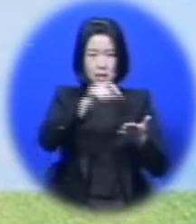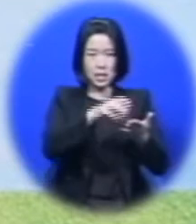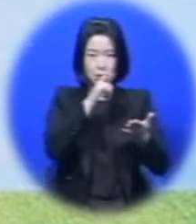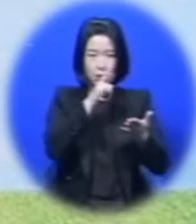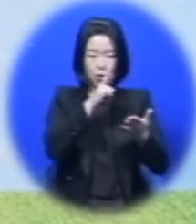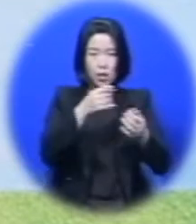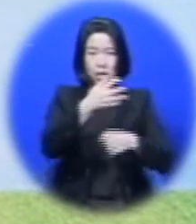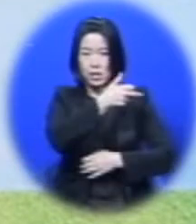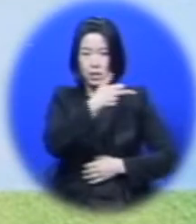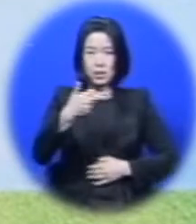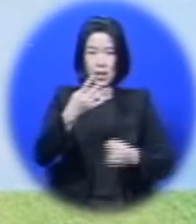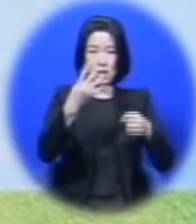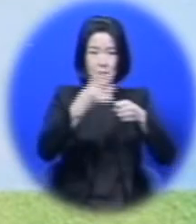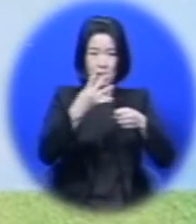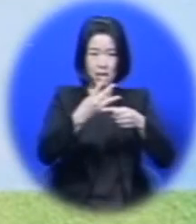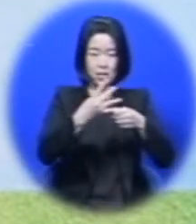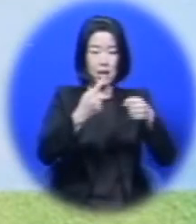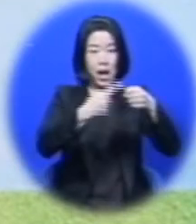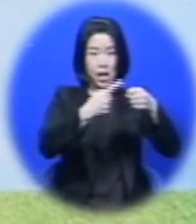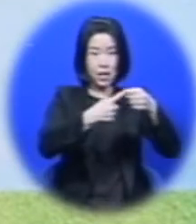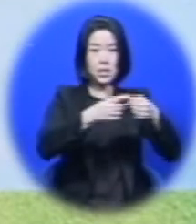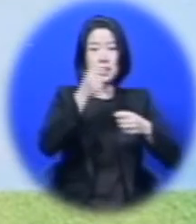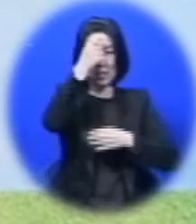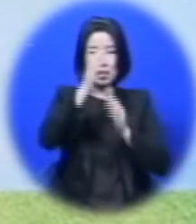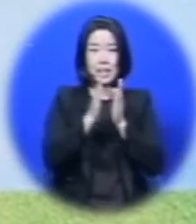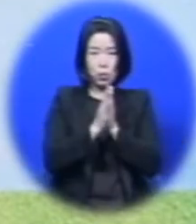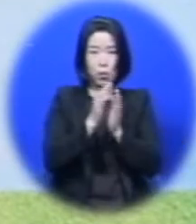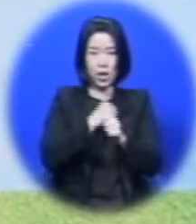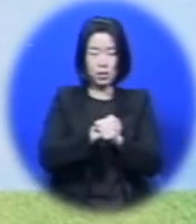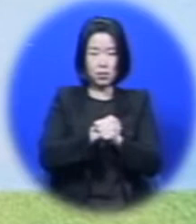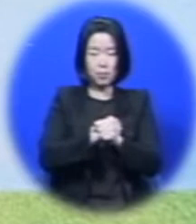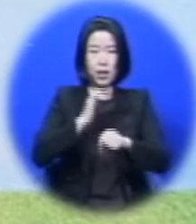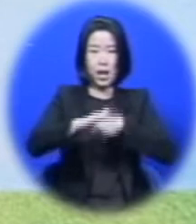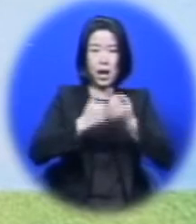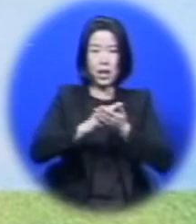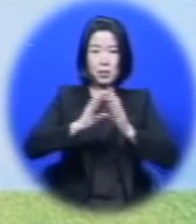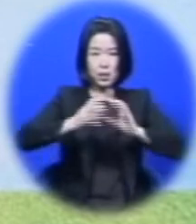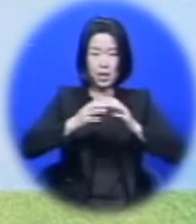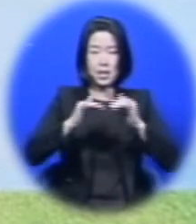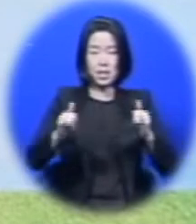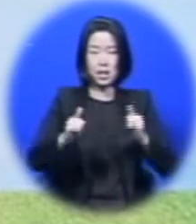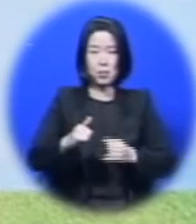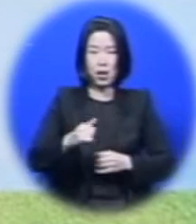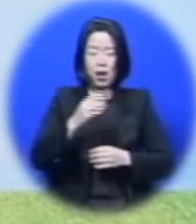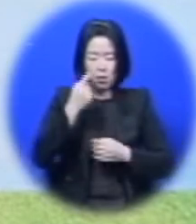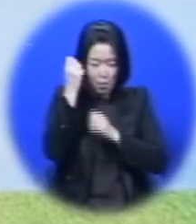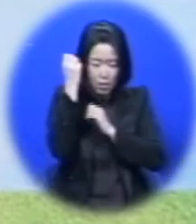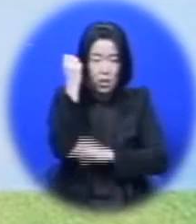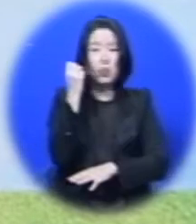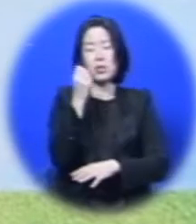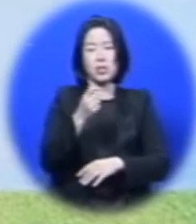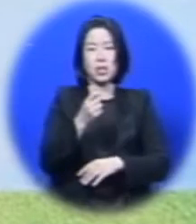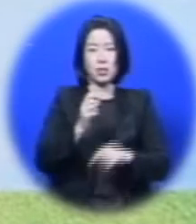가지로 나타나는데 하나는 기도하는 겁니다. 하나님 나라 사람의 전형적인 특징이 하나님께